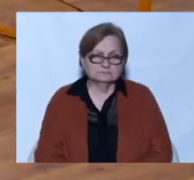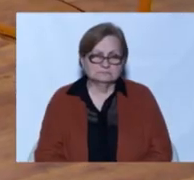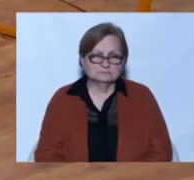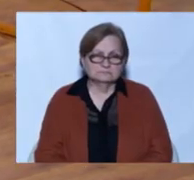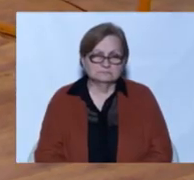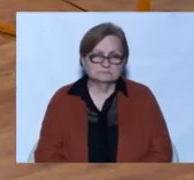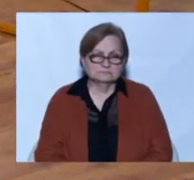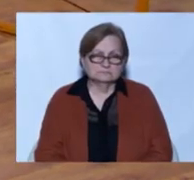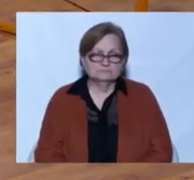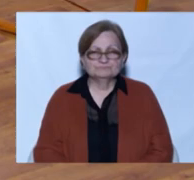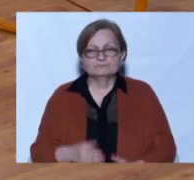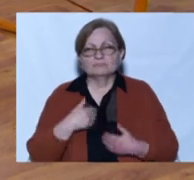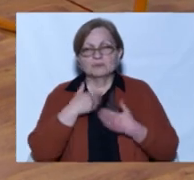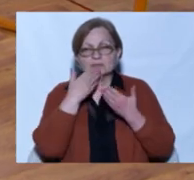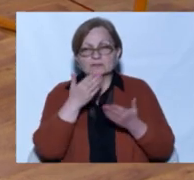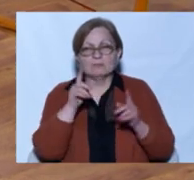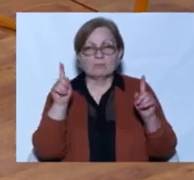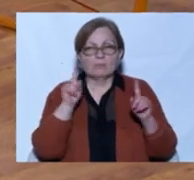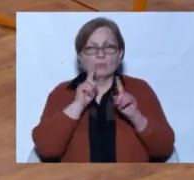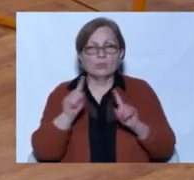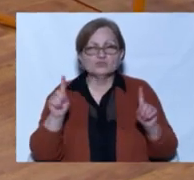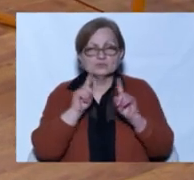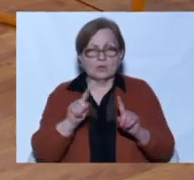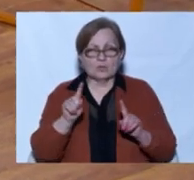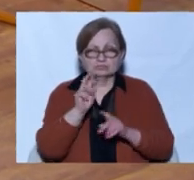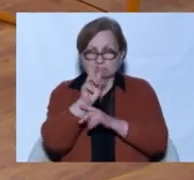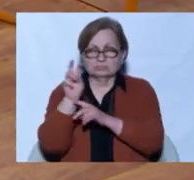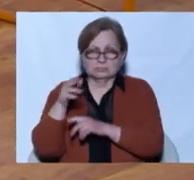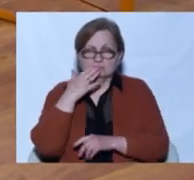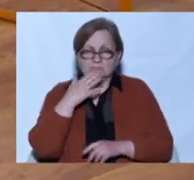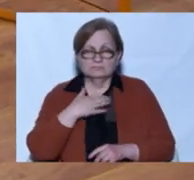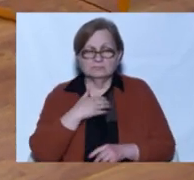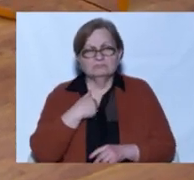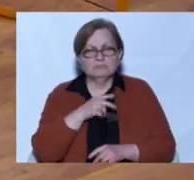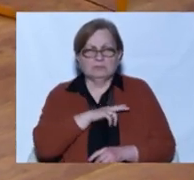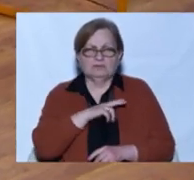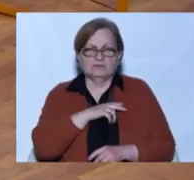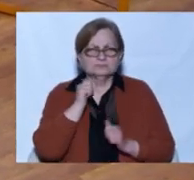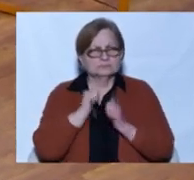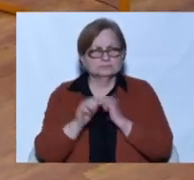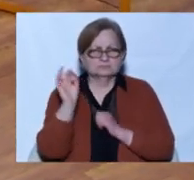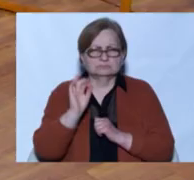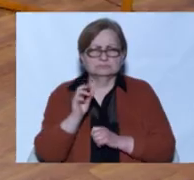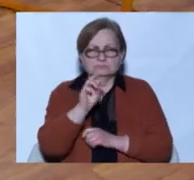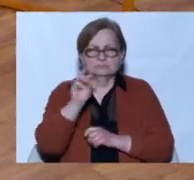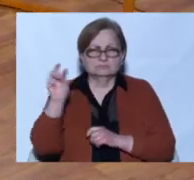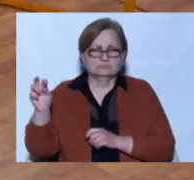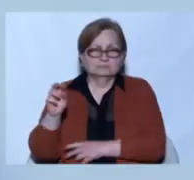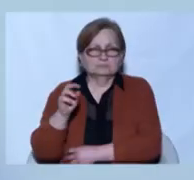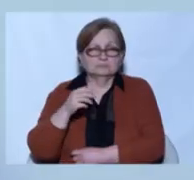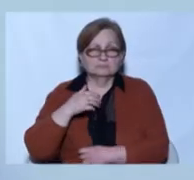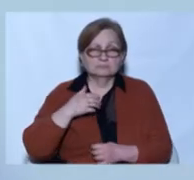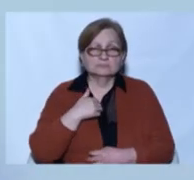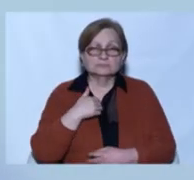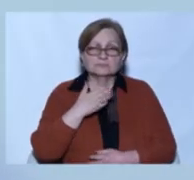მუზეუმში სიარული თუ გიყვარს? მე ძალიან მიყვარს. ხშირად დავდივარ ხოლმე. აი დღევანდელი